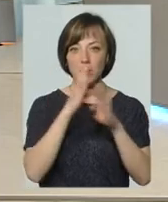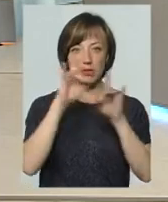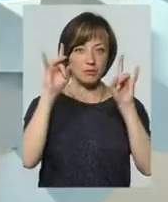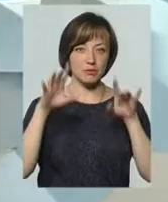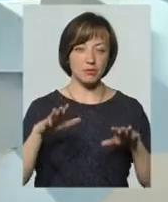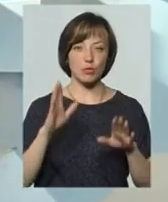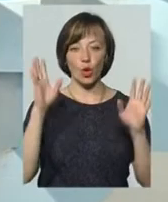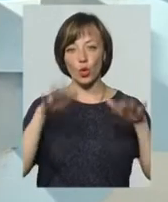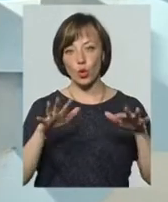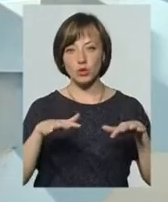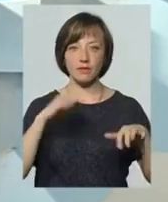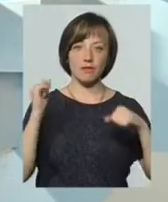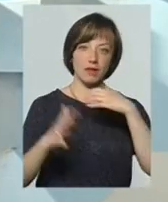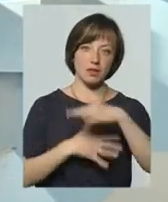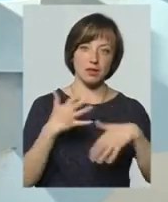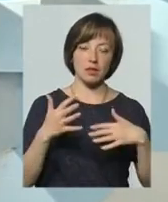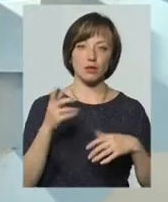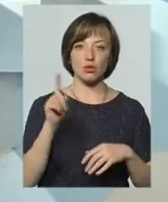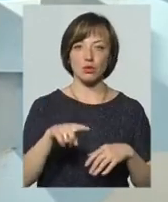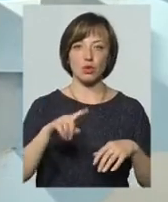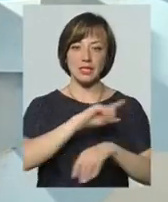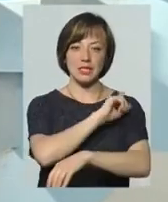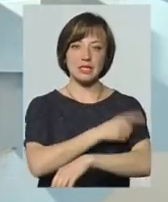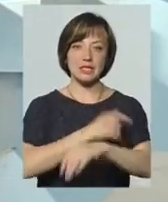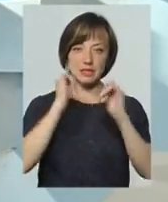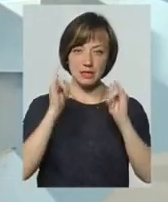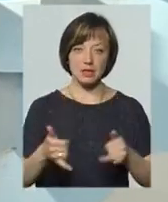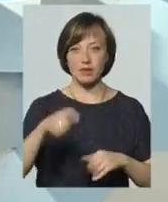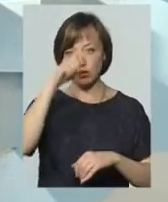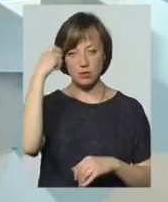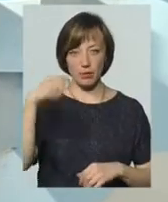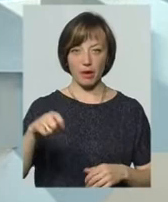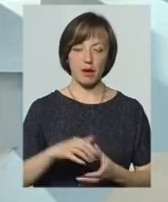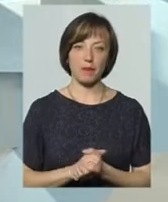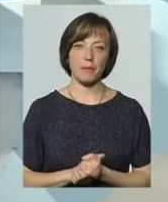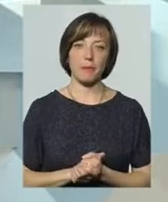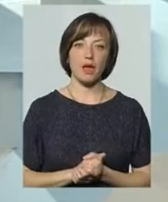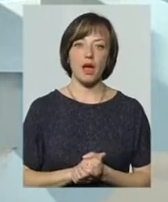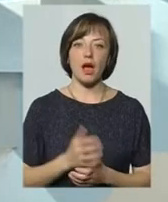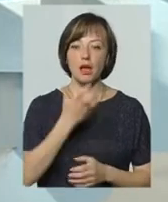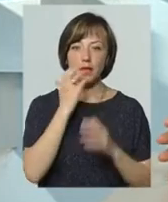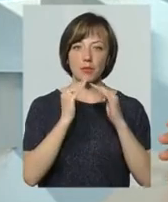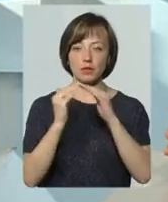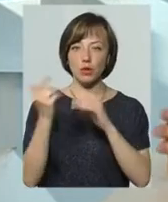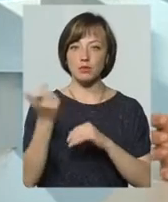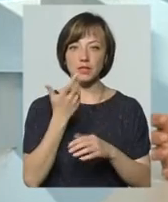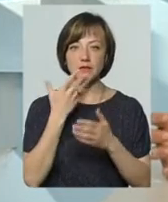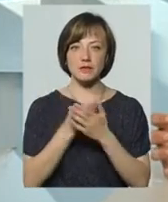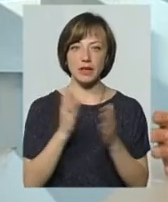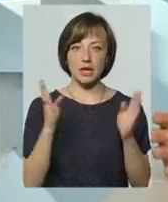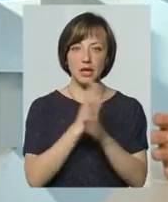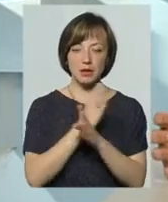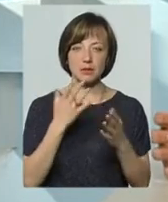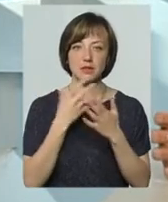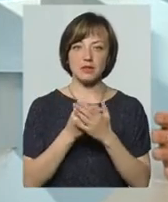То буде дощ, то буде вітер, то буде злива, то буде спека. Тепличне господарство — це свій клімат, це свій світ, де ти